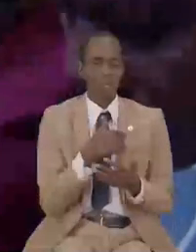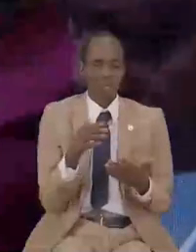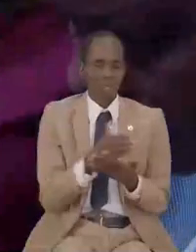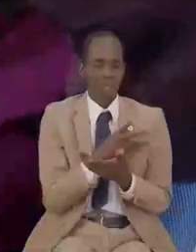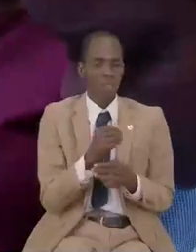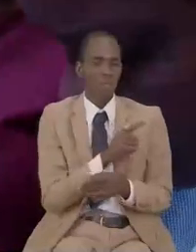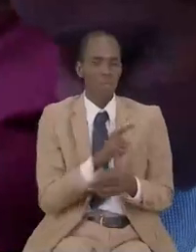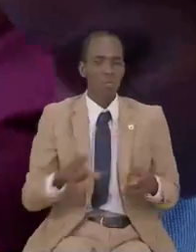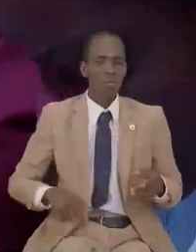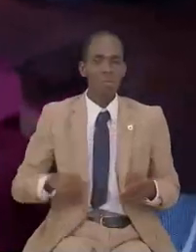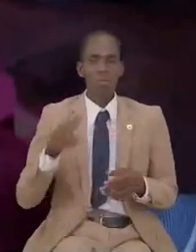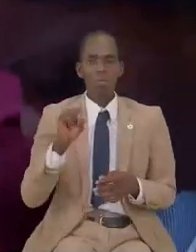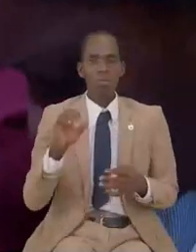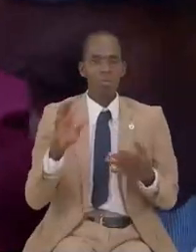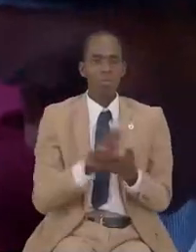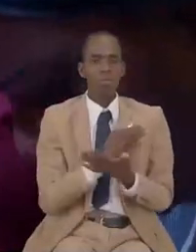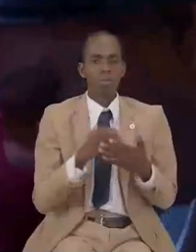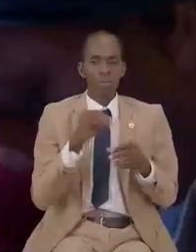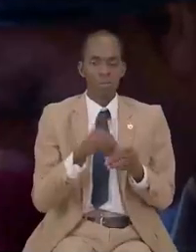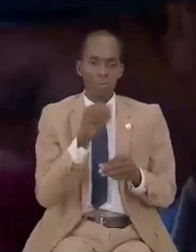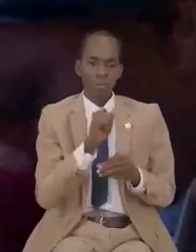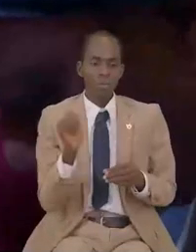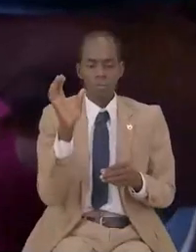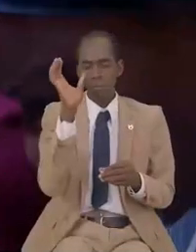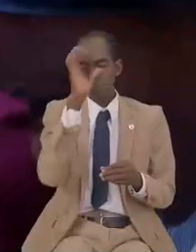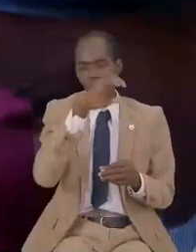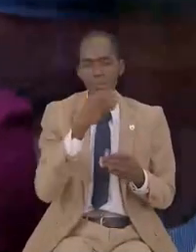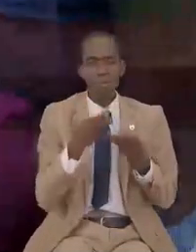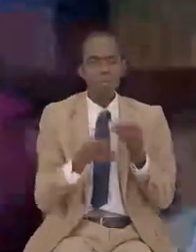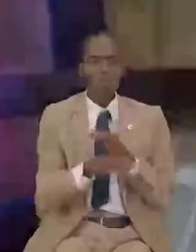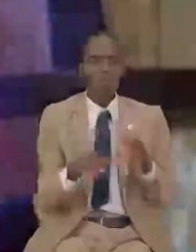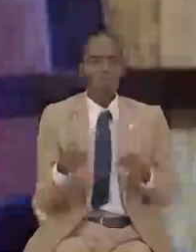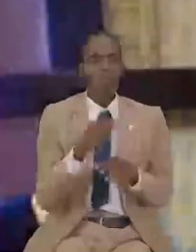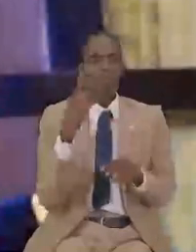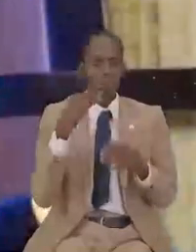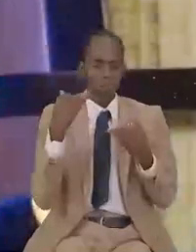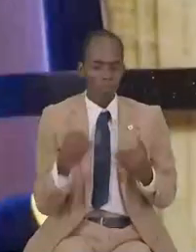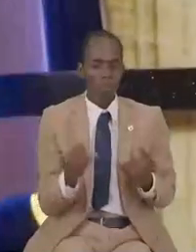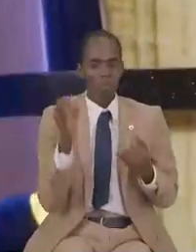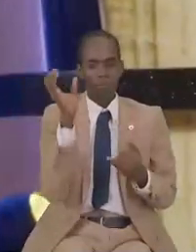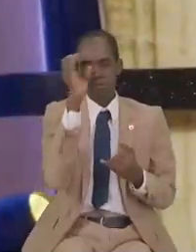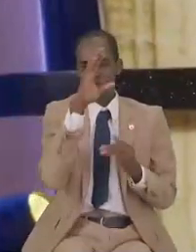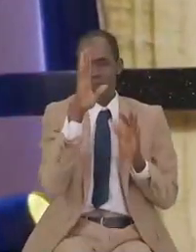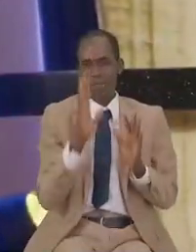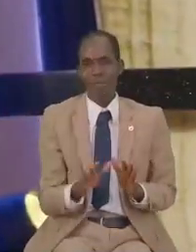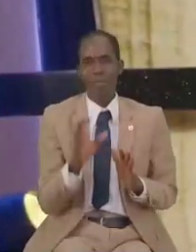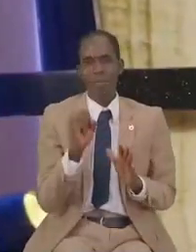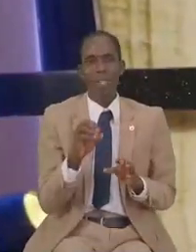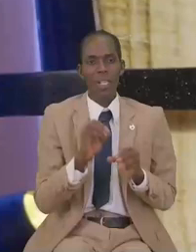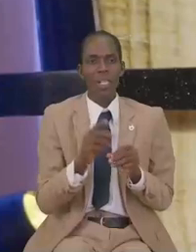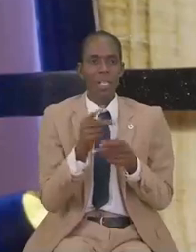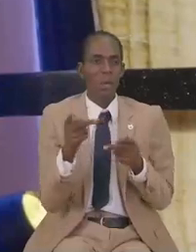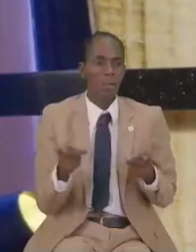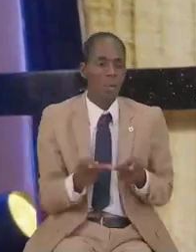de l'Éternel sur une terre étrangère? Ils étaient maintenant étrangers. Ils étaient étrangers à ce lieu